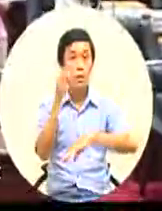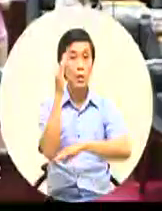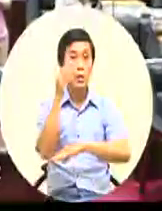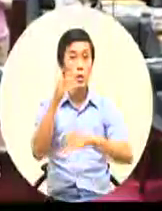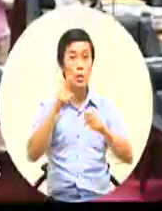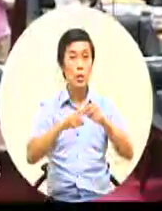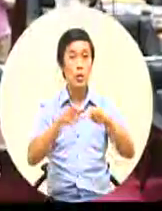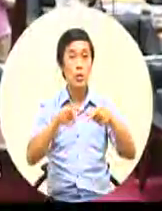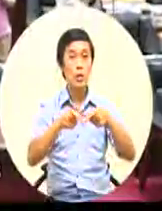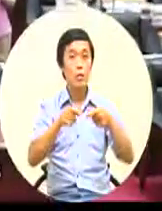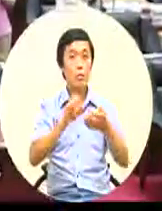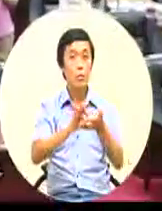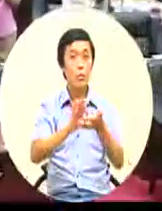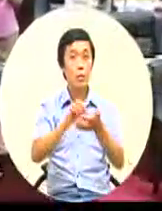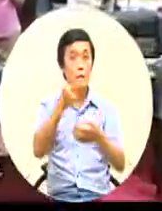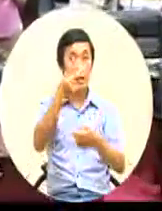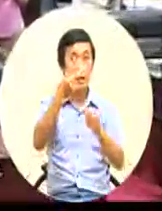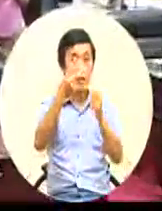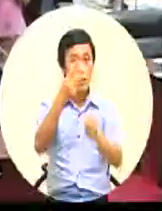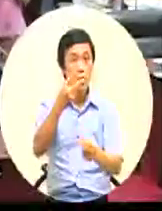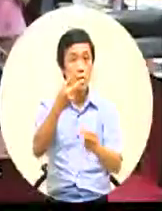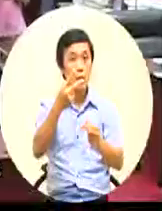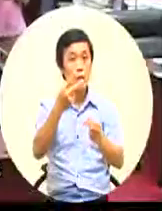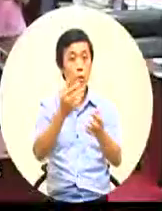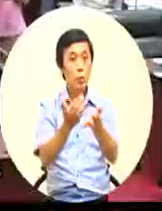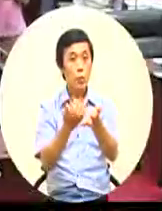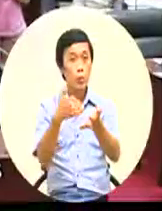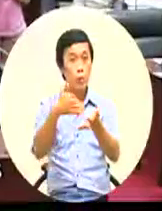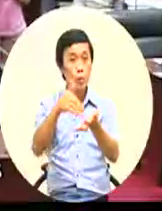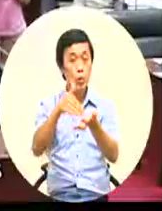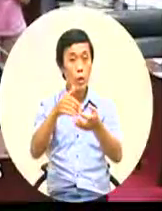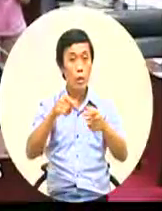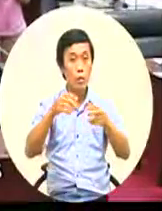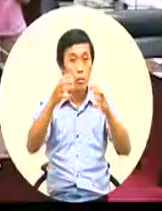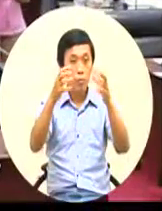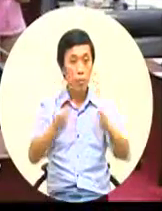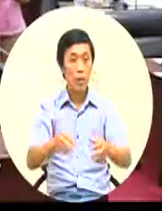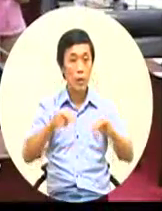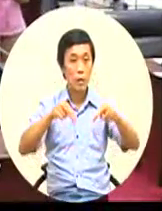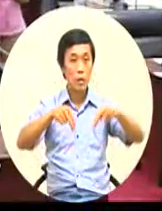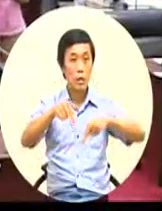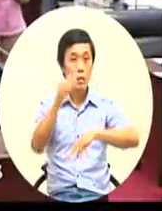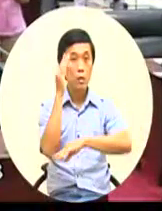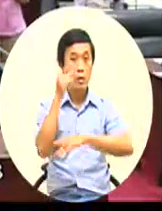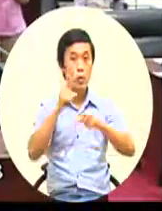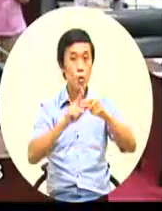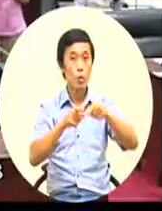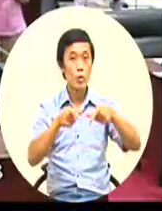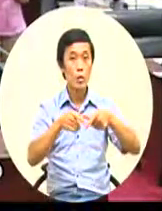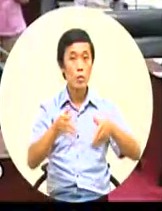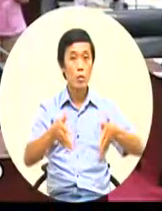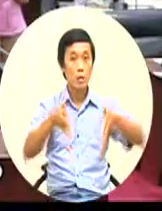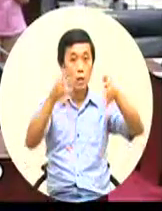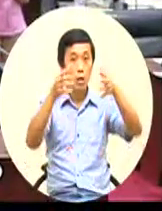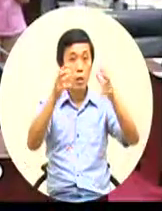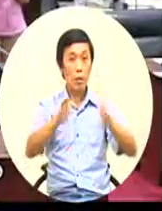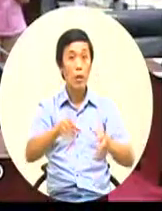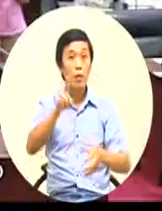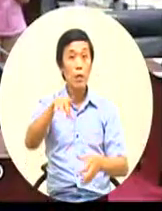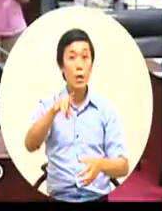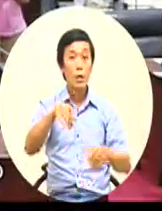列2亿外，要来去这个行政中心大楼，结果所去的所在，就去伫安大